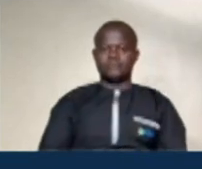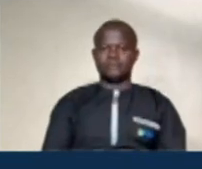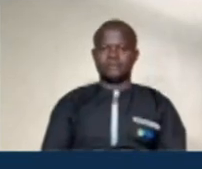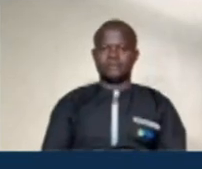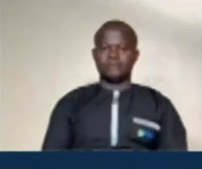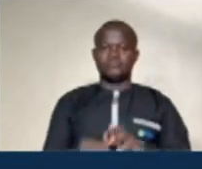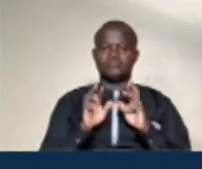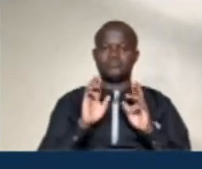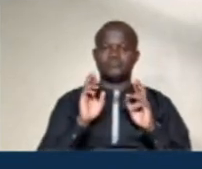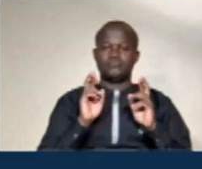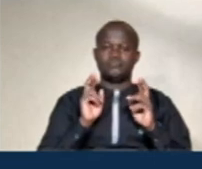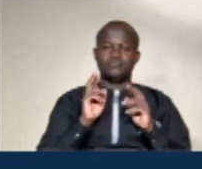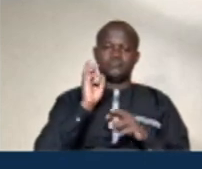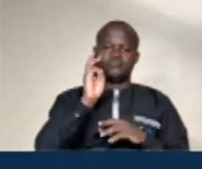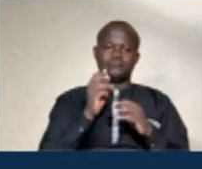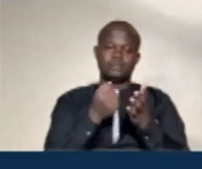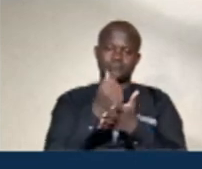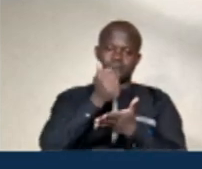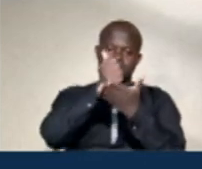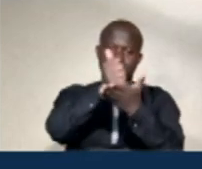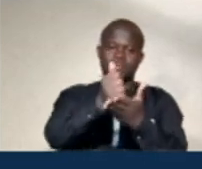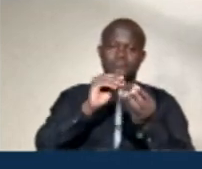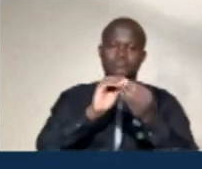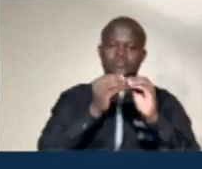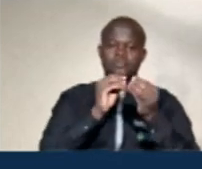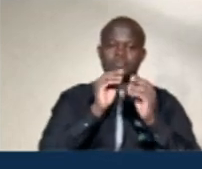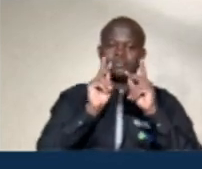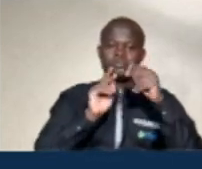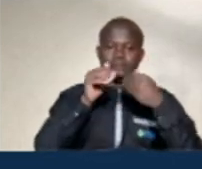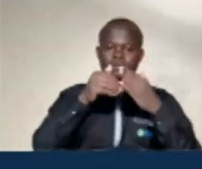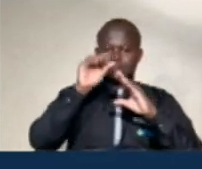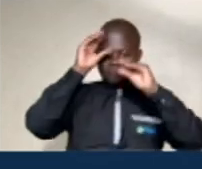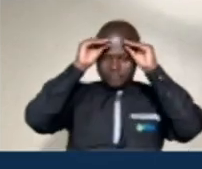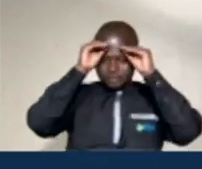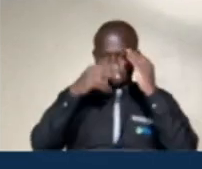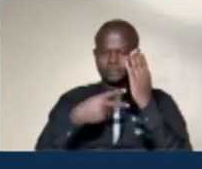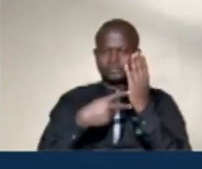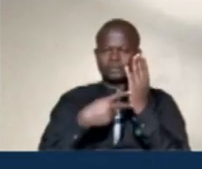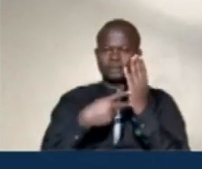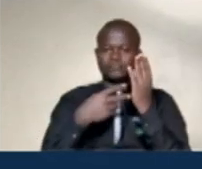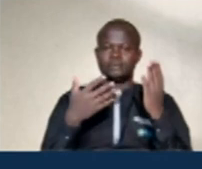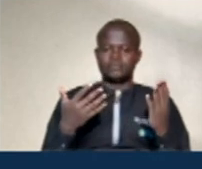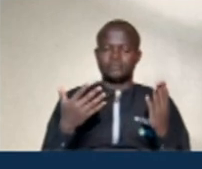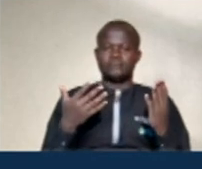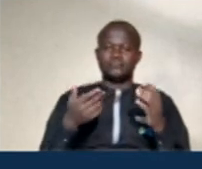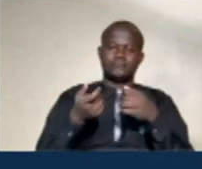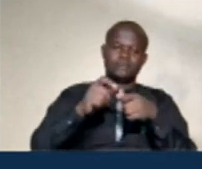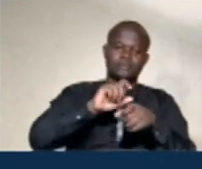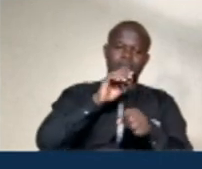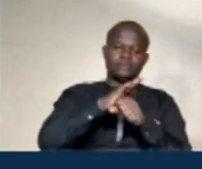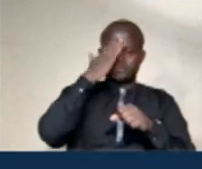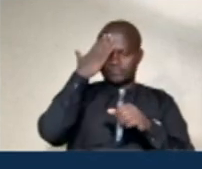yuko bizanatuma umubare w'abitabira amashuri y'imyuga n'ubumenyingiro wiyongera,